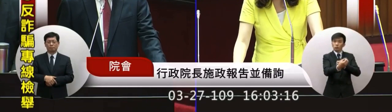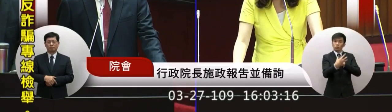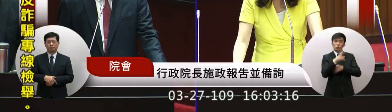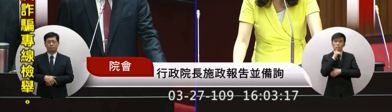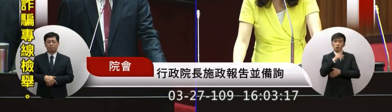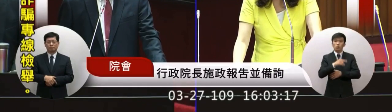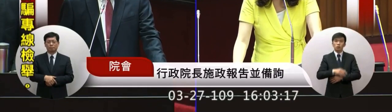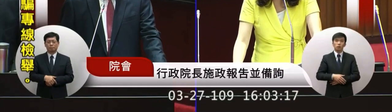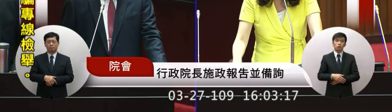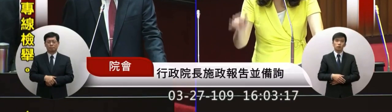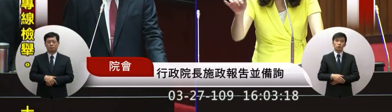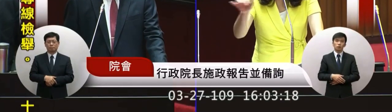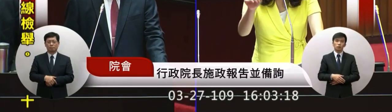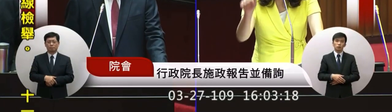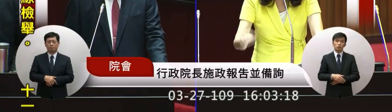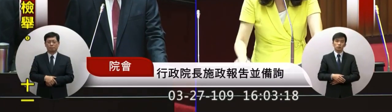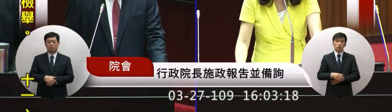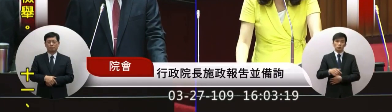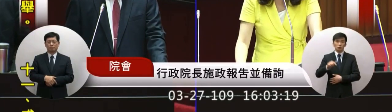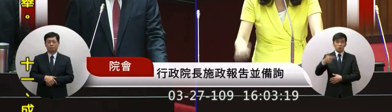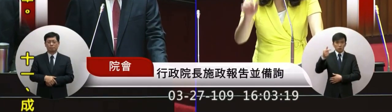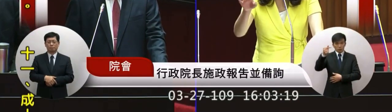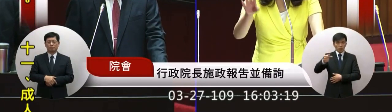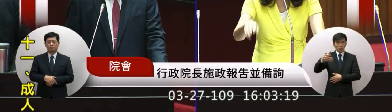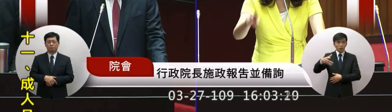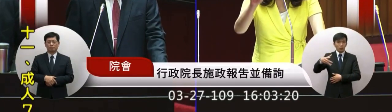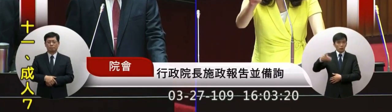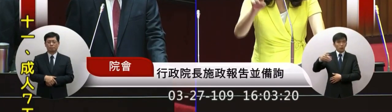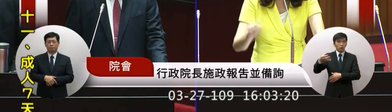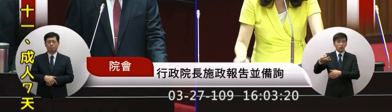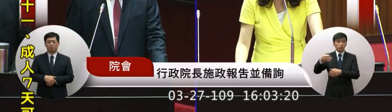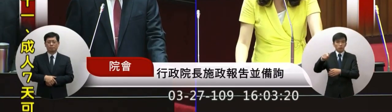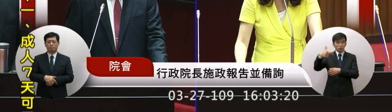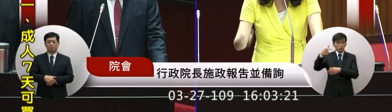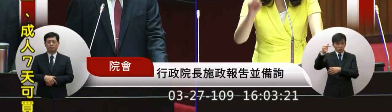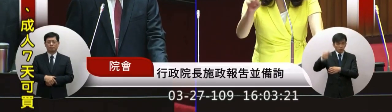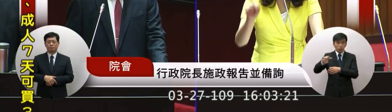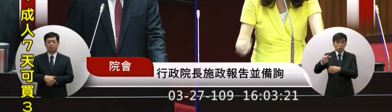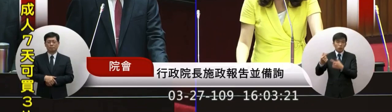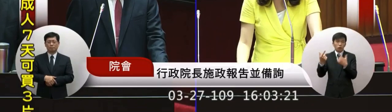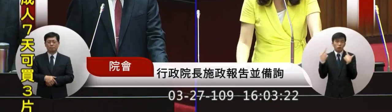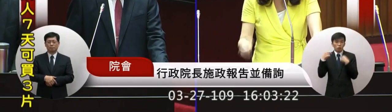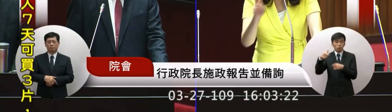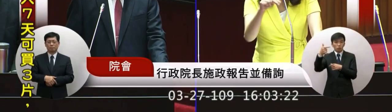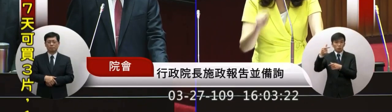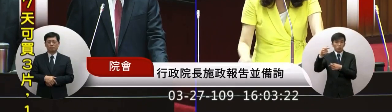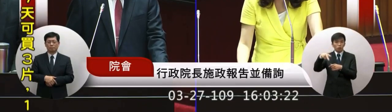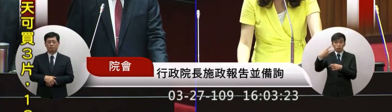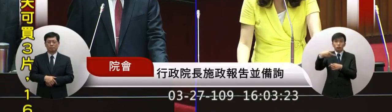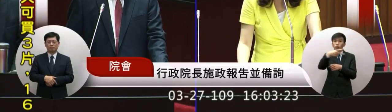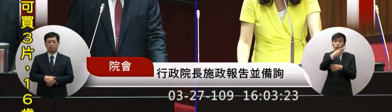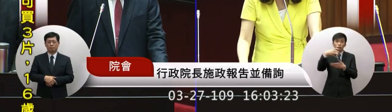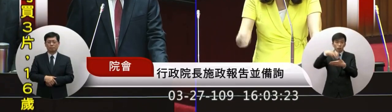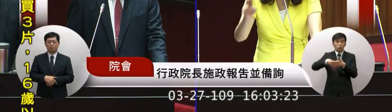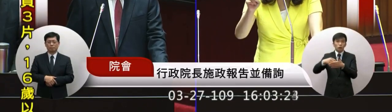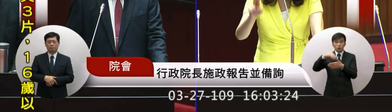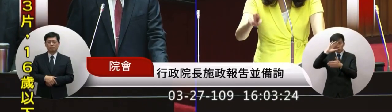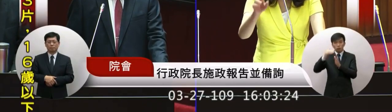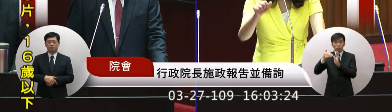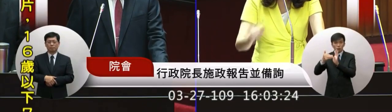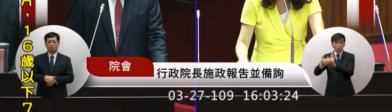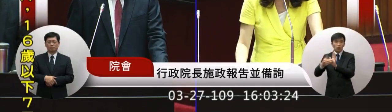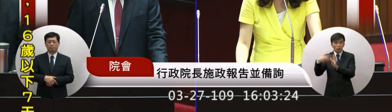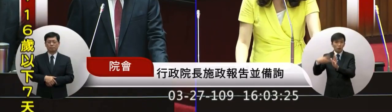完。主计总处管阿公600亿先去用啦，600亿内底不是200亿纾困吗？200亿振兴啊，200亿防疫呀、啊。伊